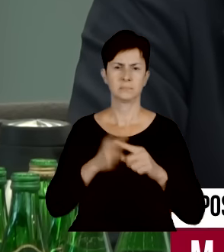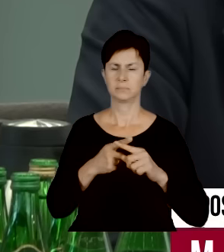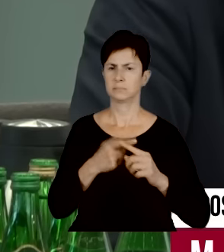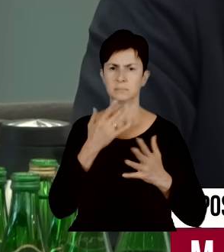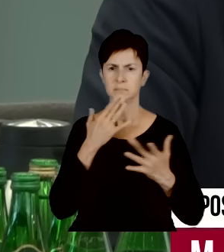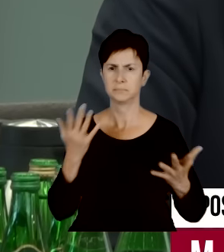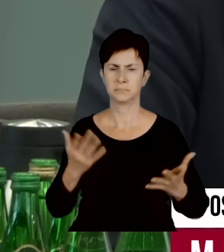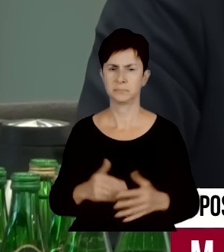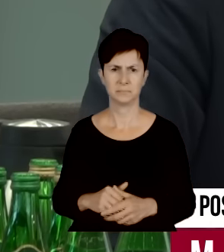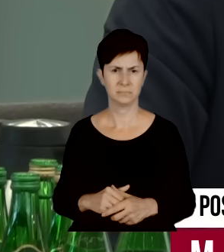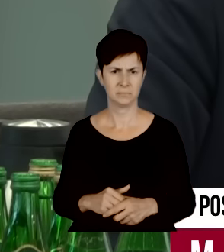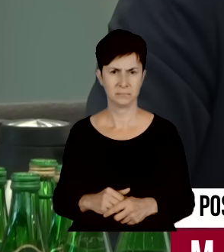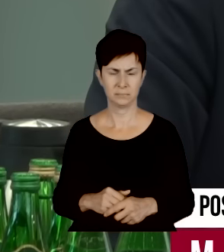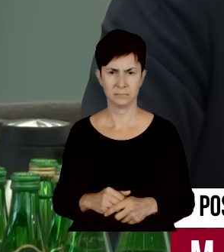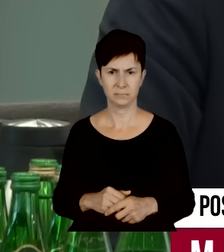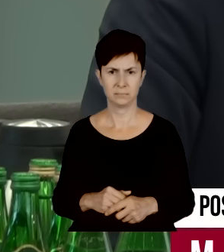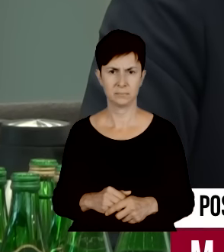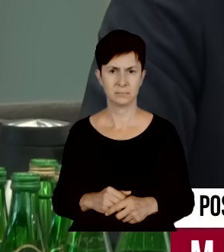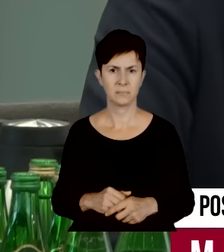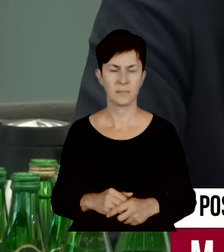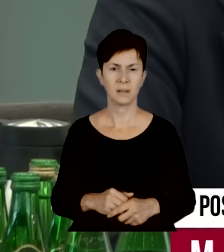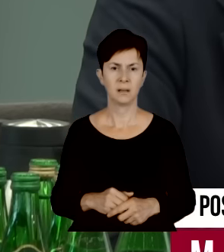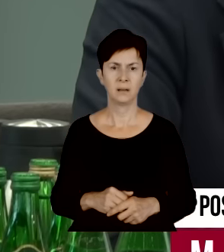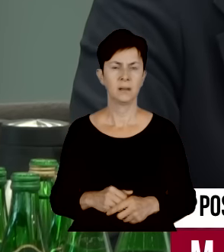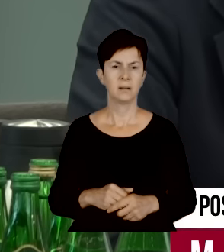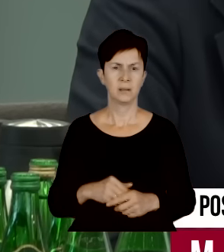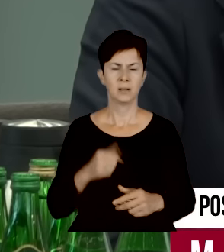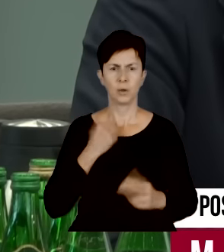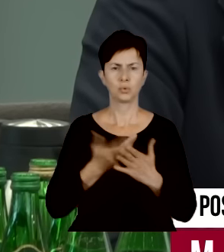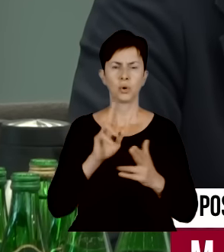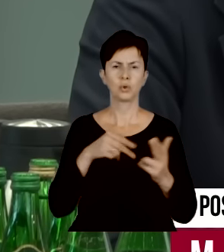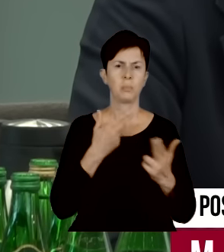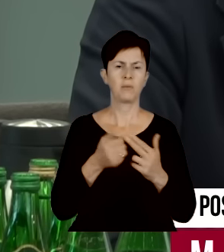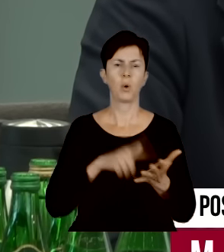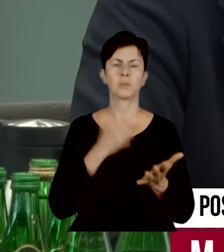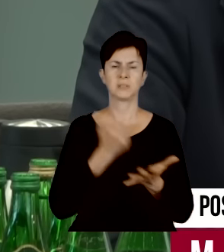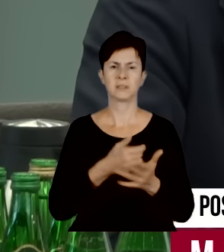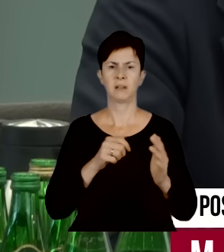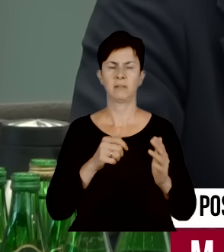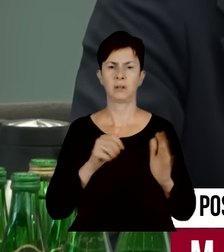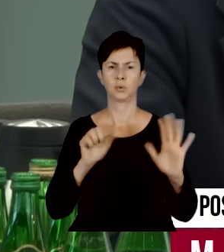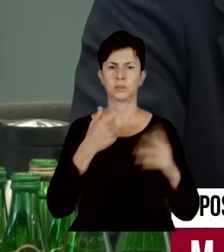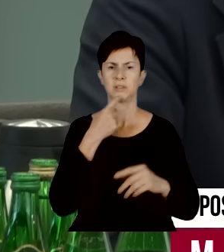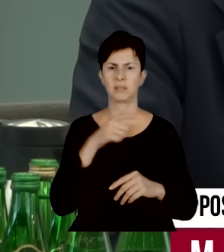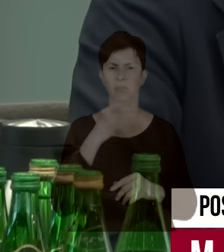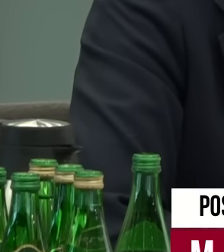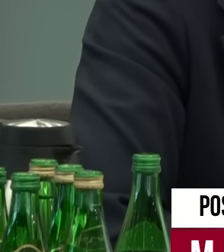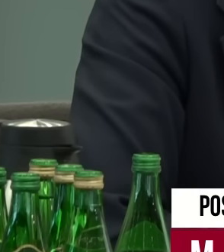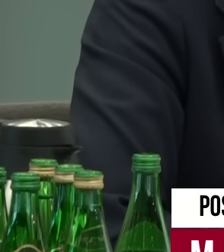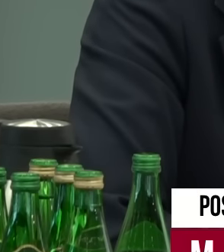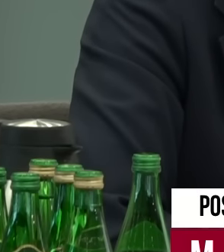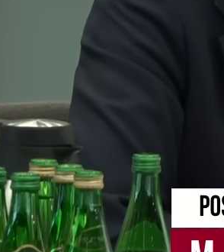bardzo Już odpowiadam Panie prezydencie na to pytanie ustawa z s kwietnia 20